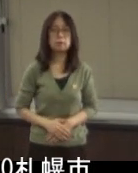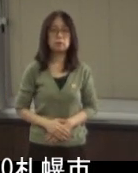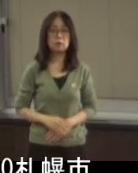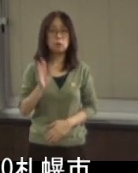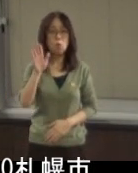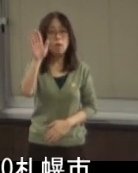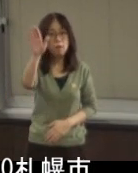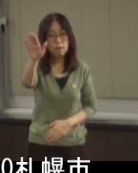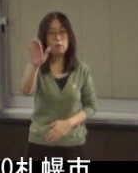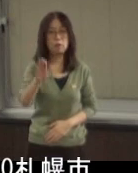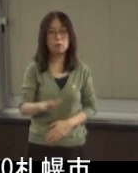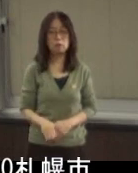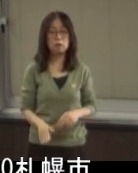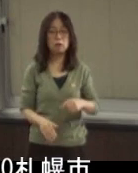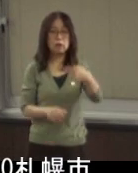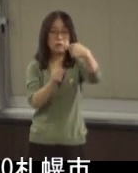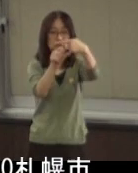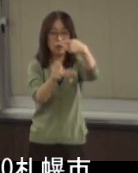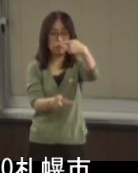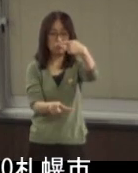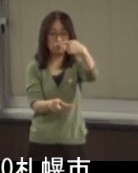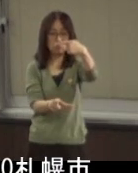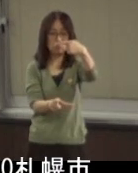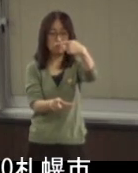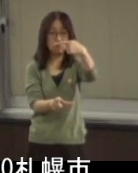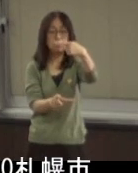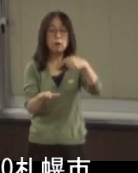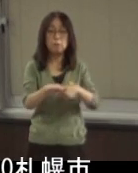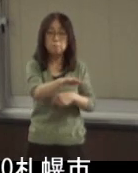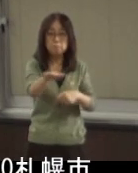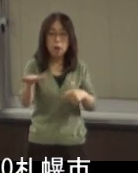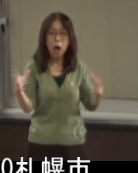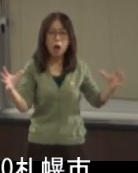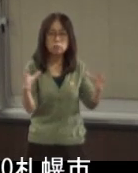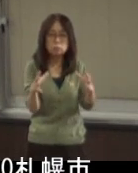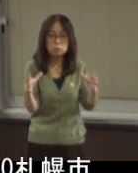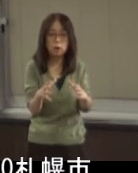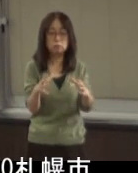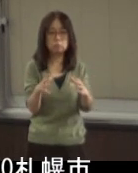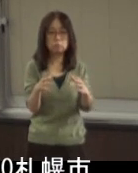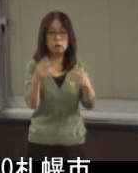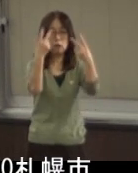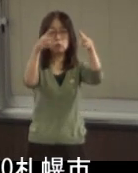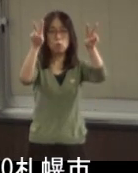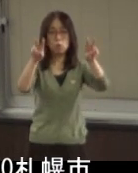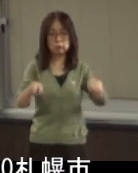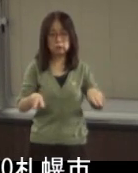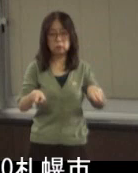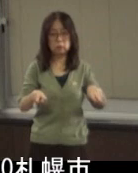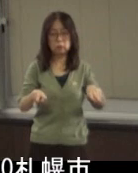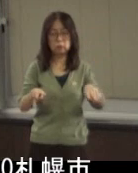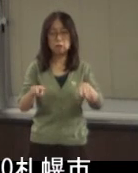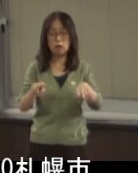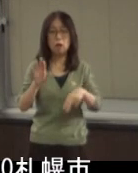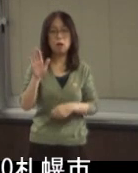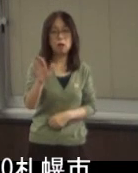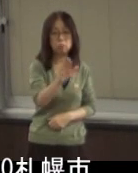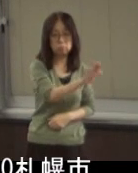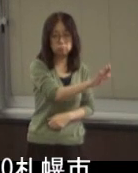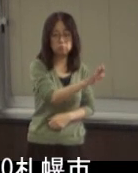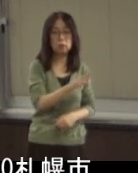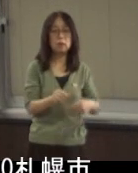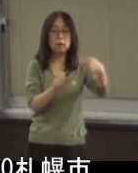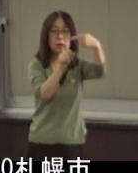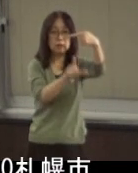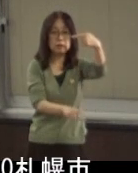これから来月にかけまして、人が集まる行事が続きます。1月15日まで